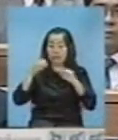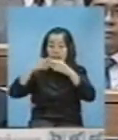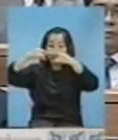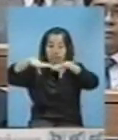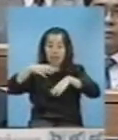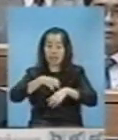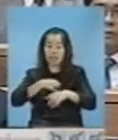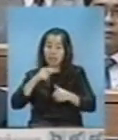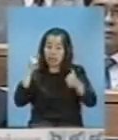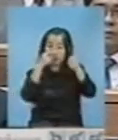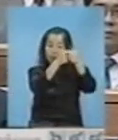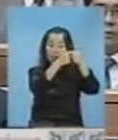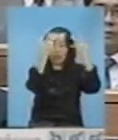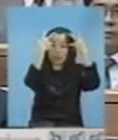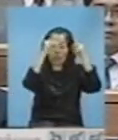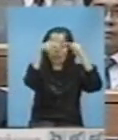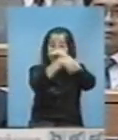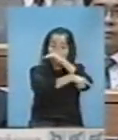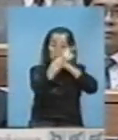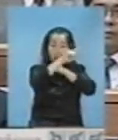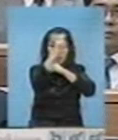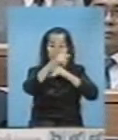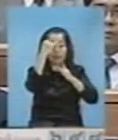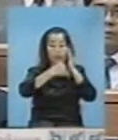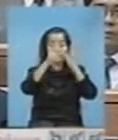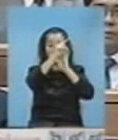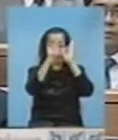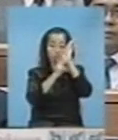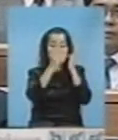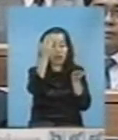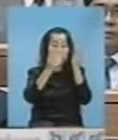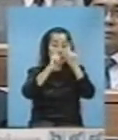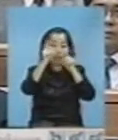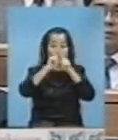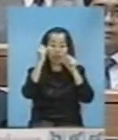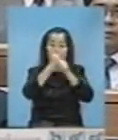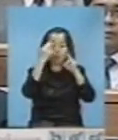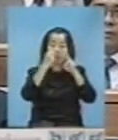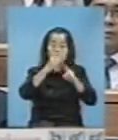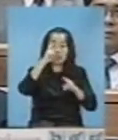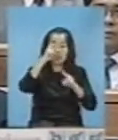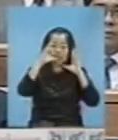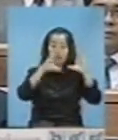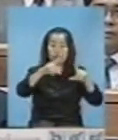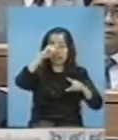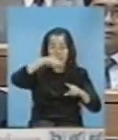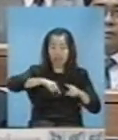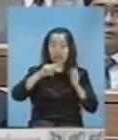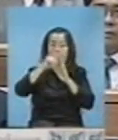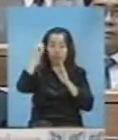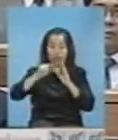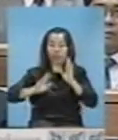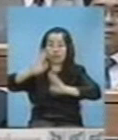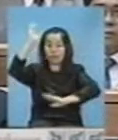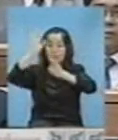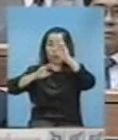ไม่ไว้วางใจนายกเพราะนายกทุจริตกระทำผิดกฎหมายกระทำสิ่งที่ทำให้บ้านเมืองเสียหายต้องมีเสียงอย่างน้